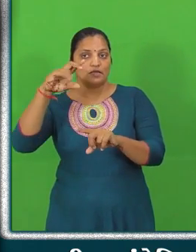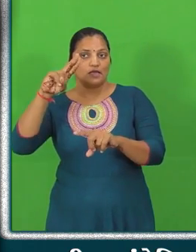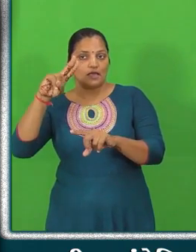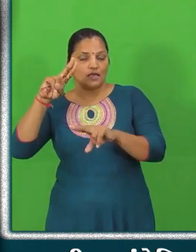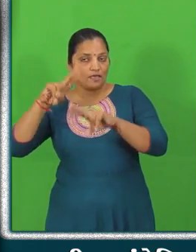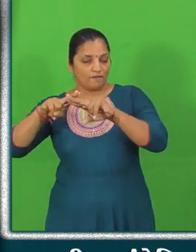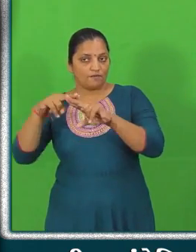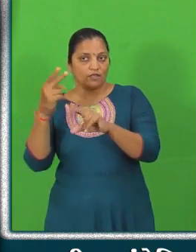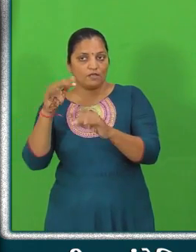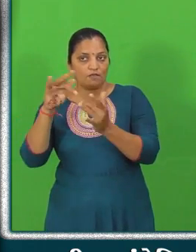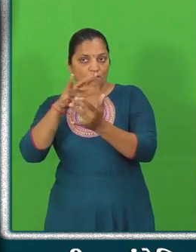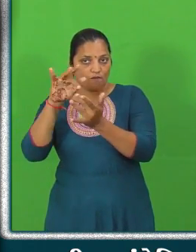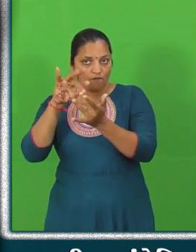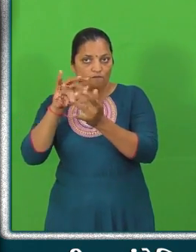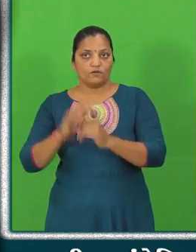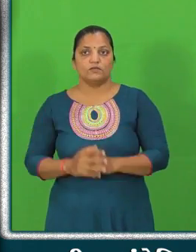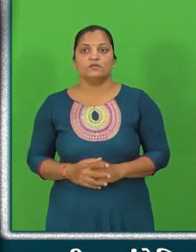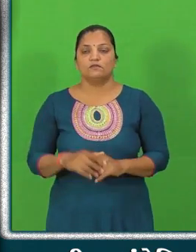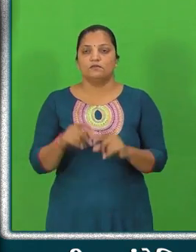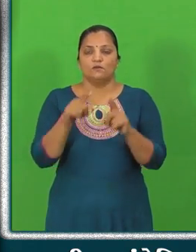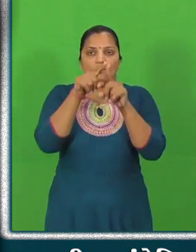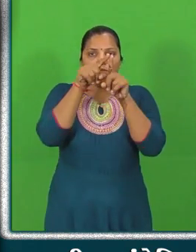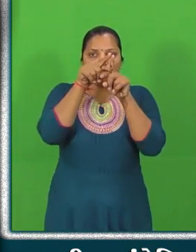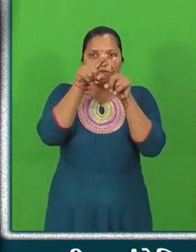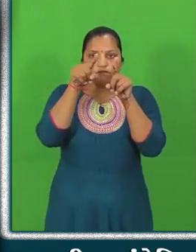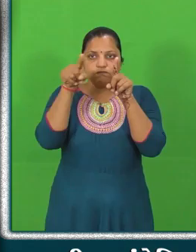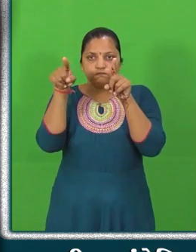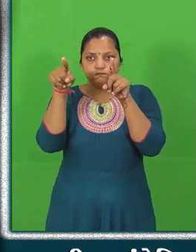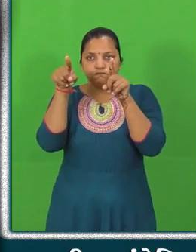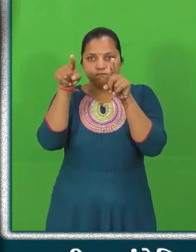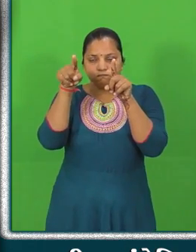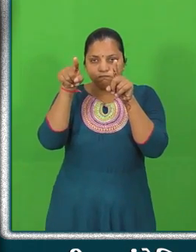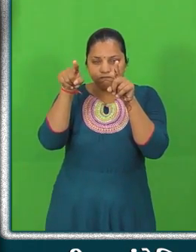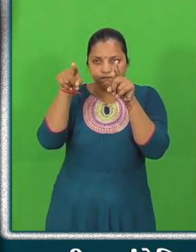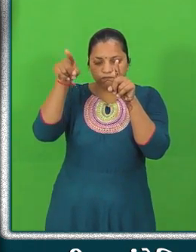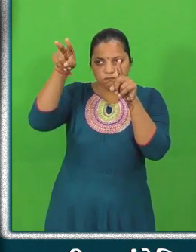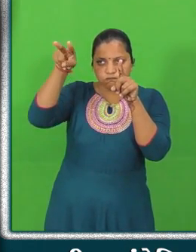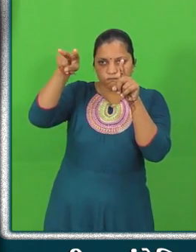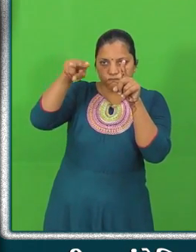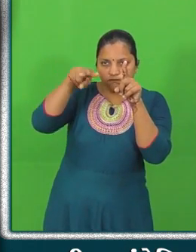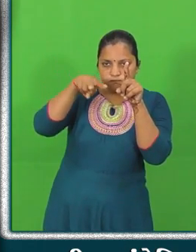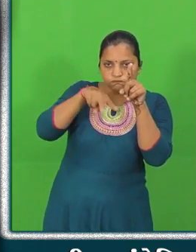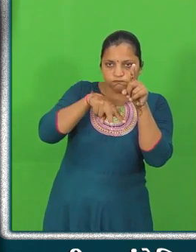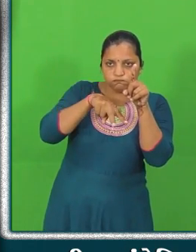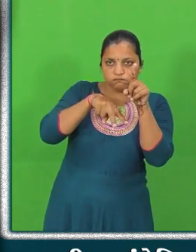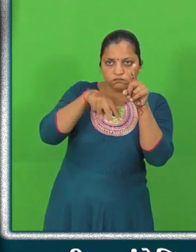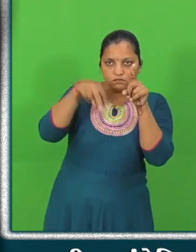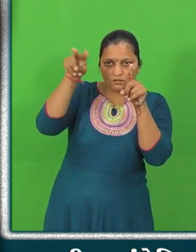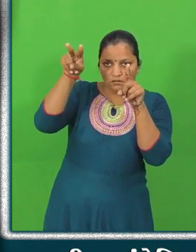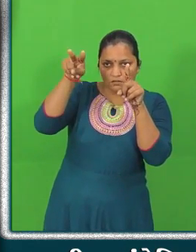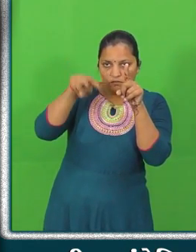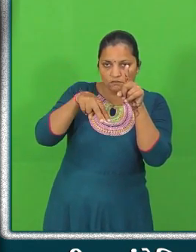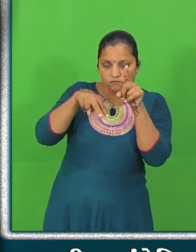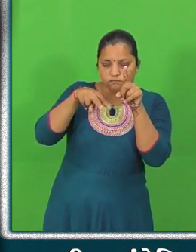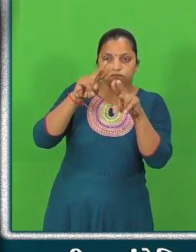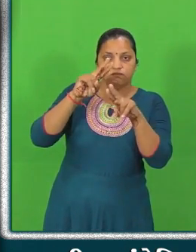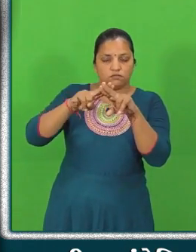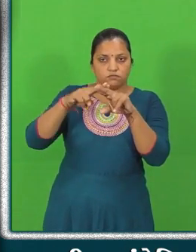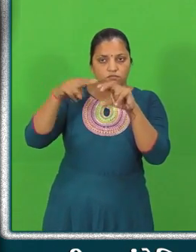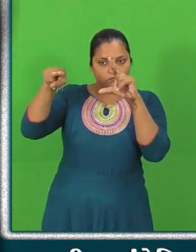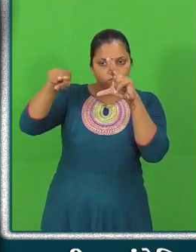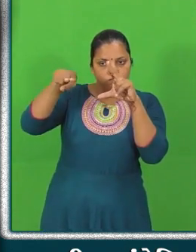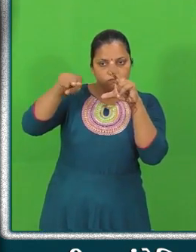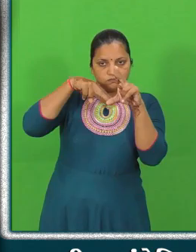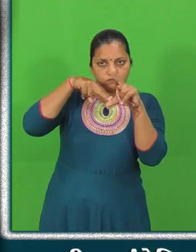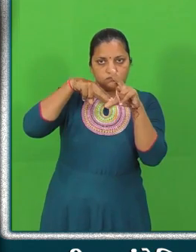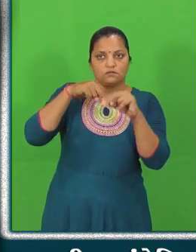તમને, અહીંયાથી પ્રકાશનું કિરણ છે એ પ્રકાશનું કિરણ અરીસા પર આપાત થાય અને આપાત થઈ અને એ એફ માંથી પસાર